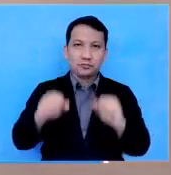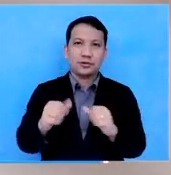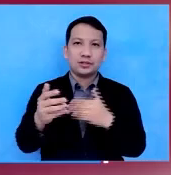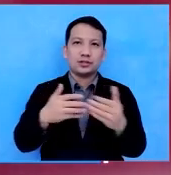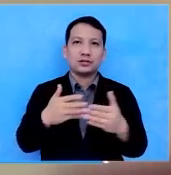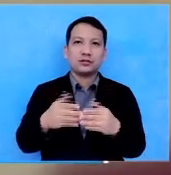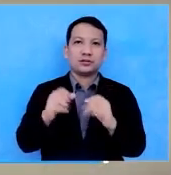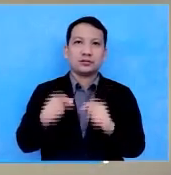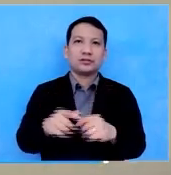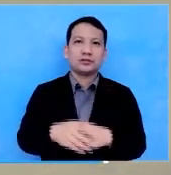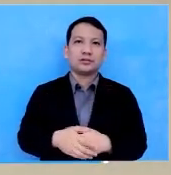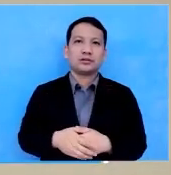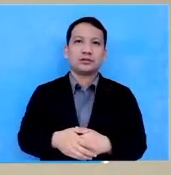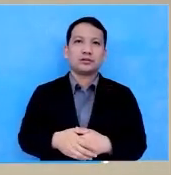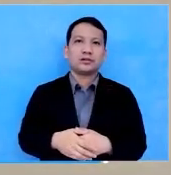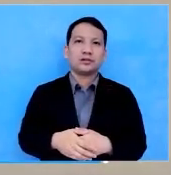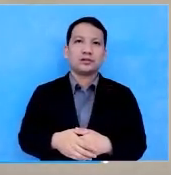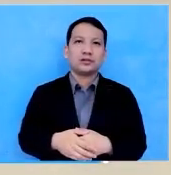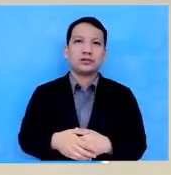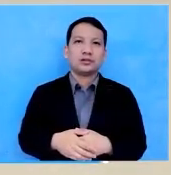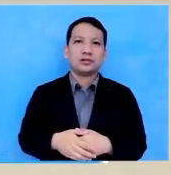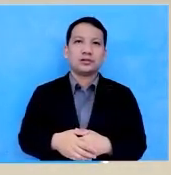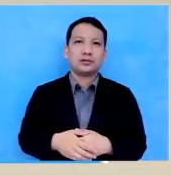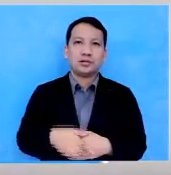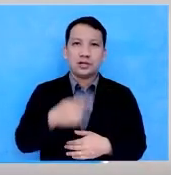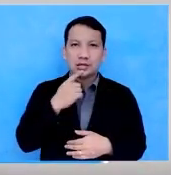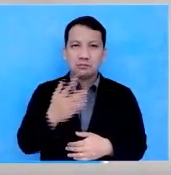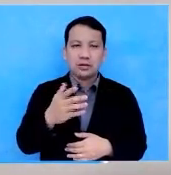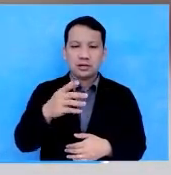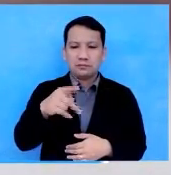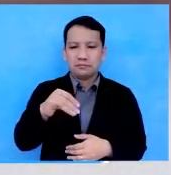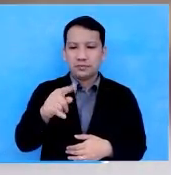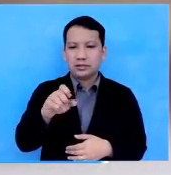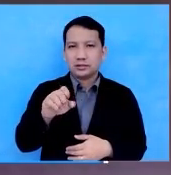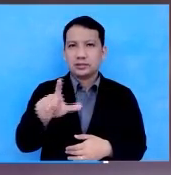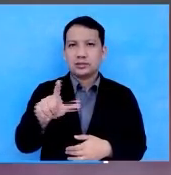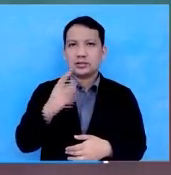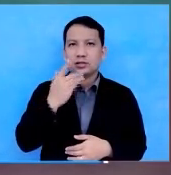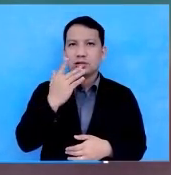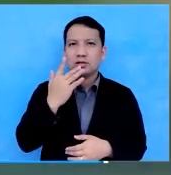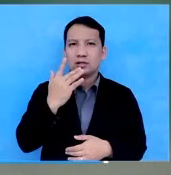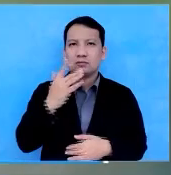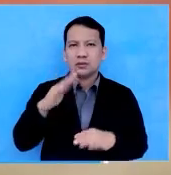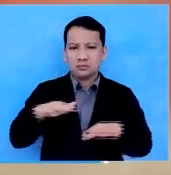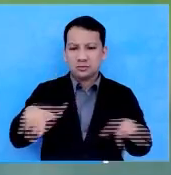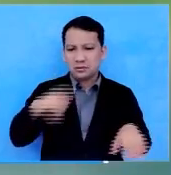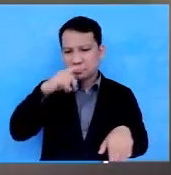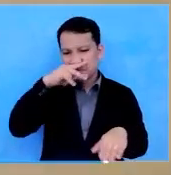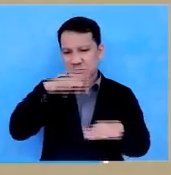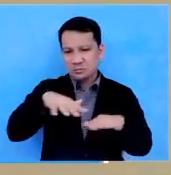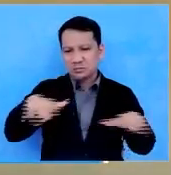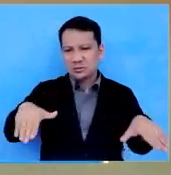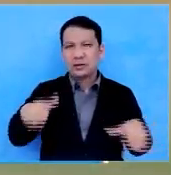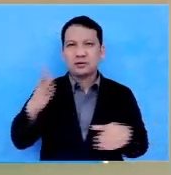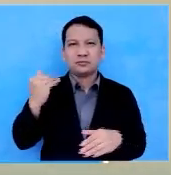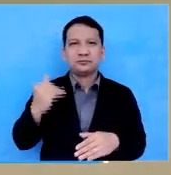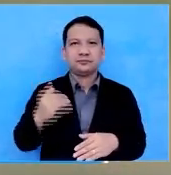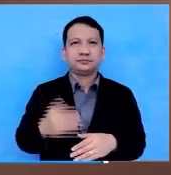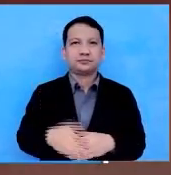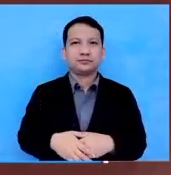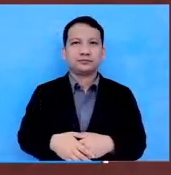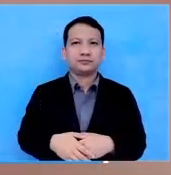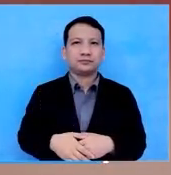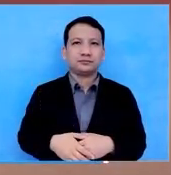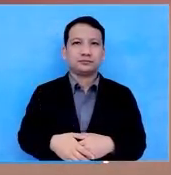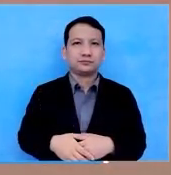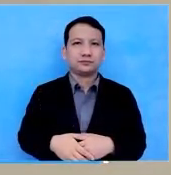na design pagdating sa ganyan? Mga pastel colors lang po talaga. Kasi para po sa mga bata kadalasan yung ano, parang gusto nila, parang cartoon yung cake Little nila.